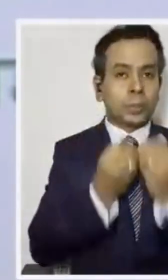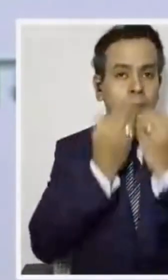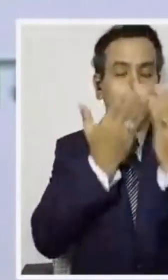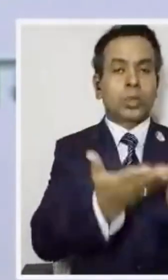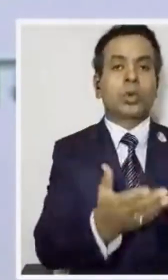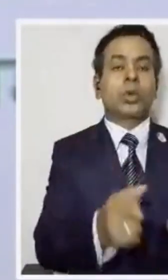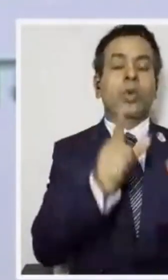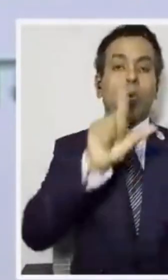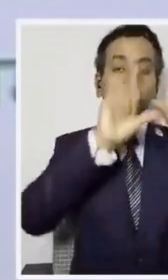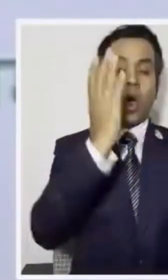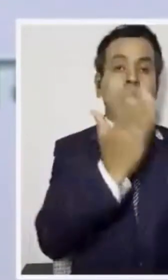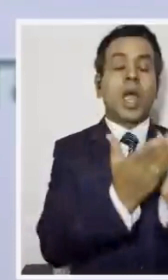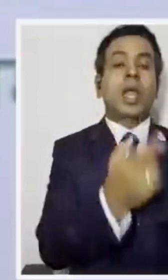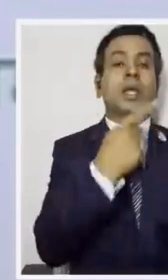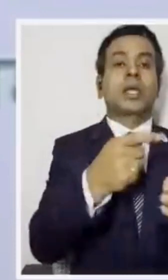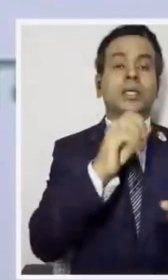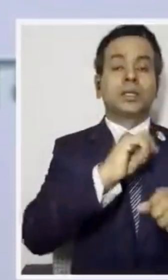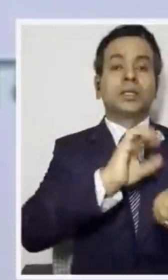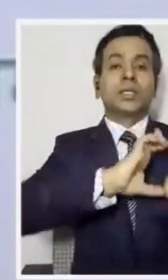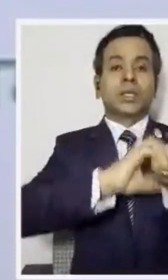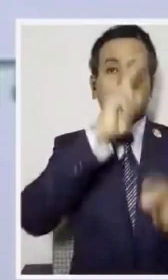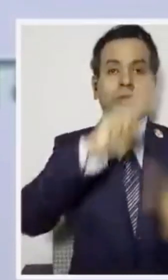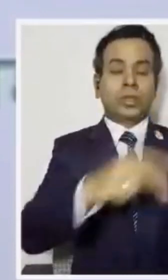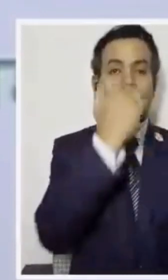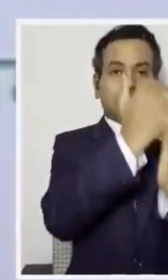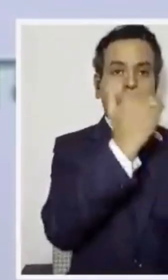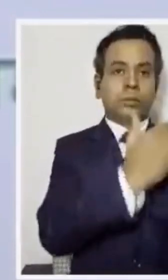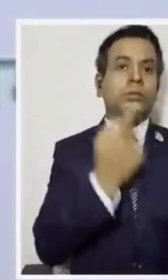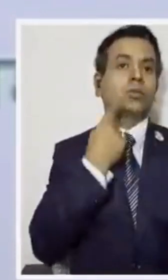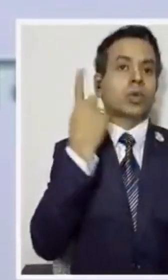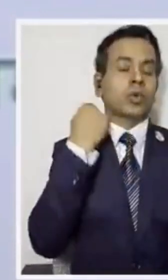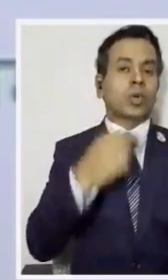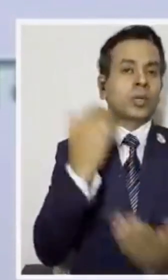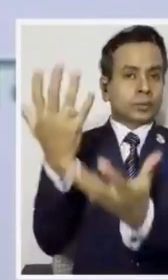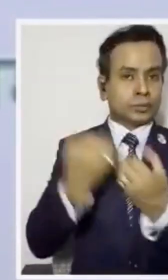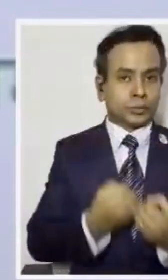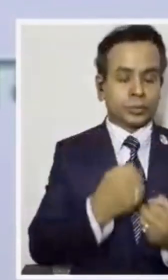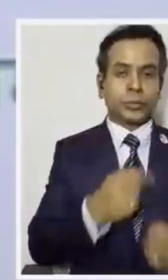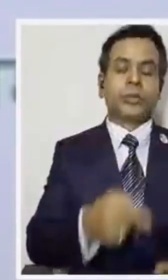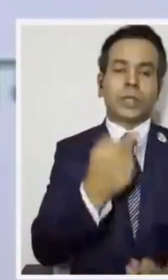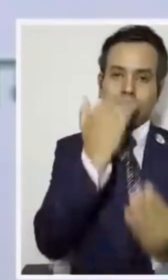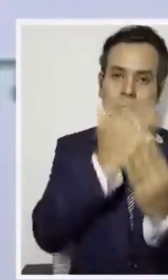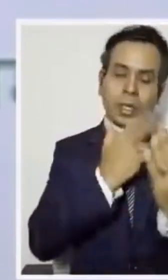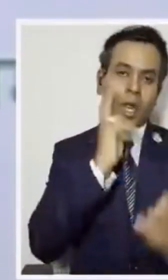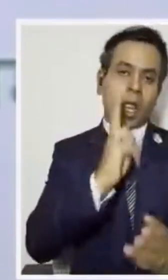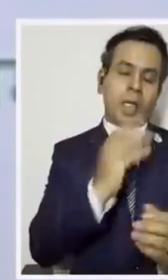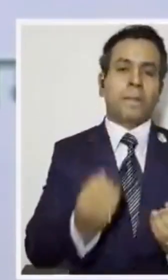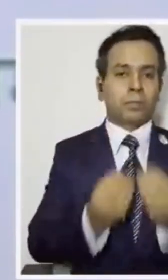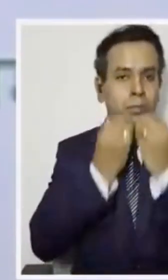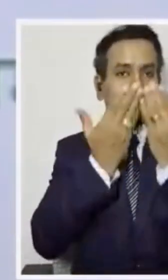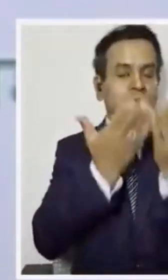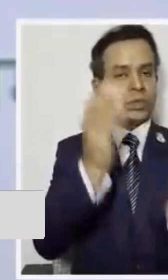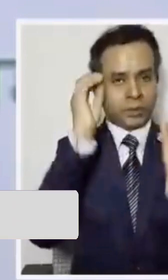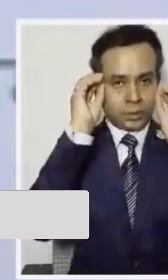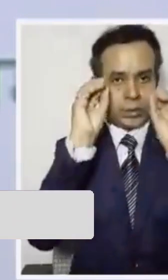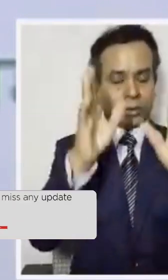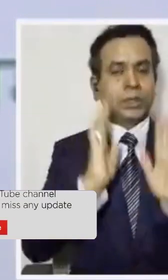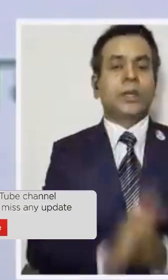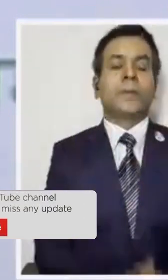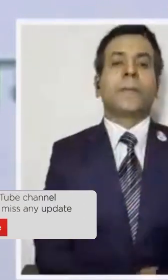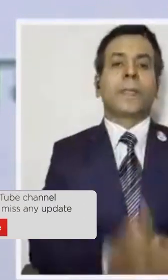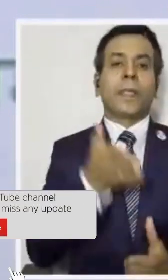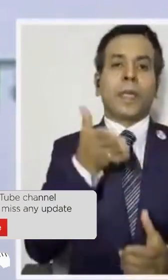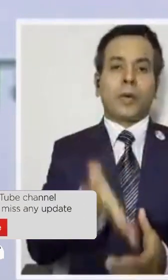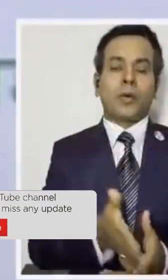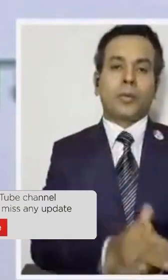ছিল আমাদের হাতে সর্বশেষ তথ্য এবং এ পর্যন্ত তথ্য যা আমাদের হাতে ছিল। শেষ করার আগে আবারও বলবো, নিজের